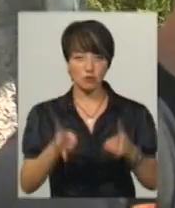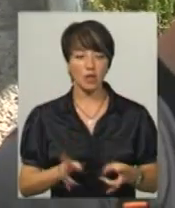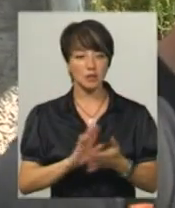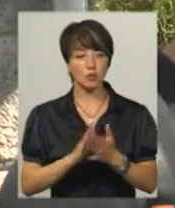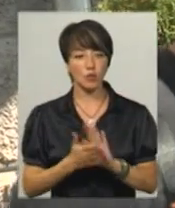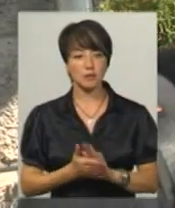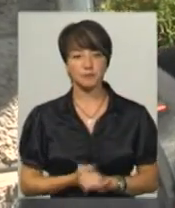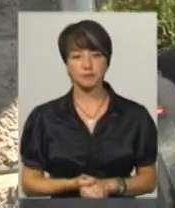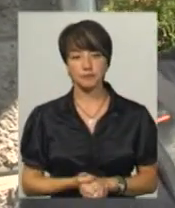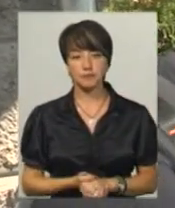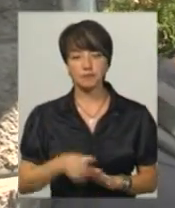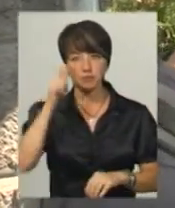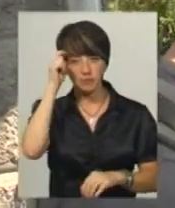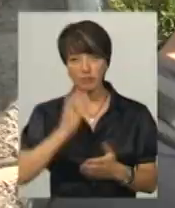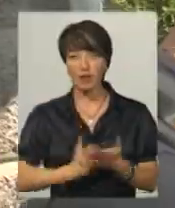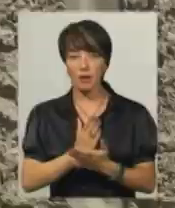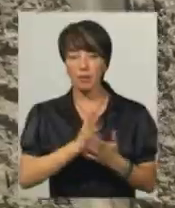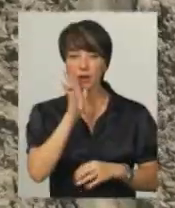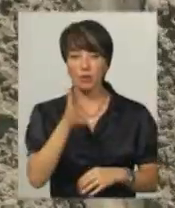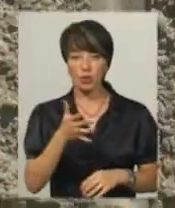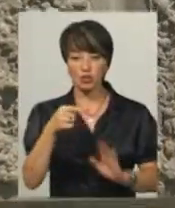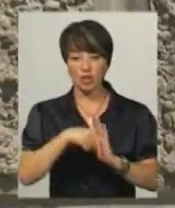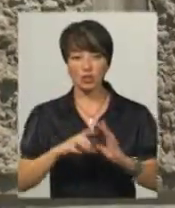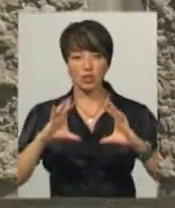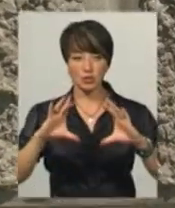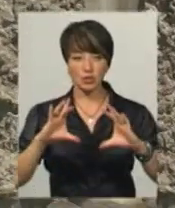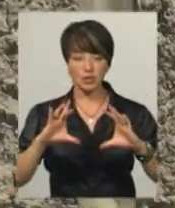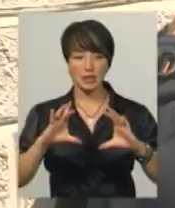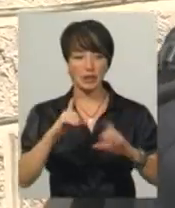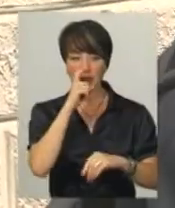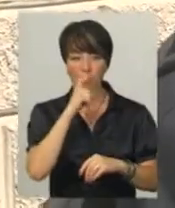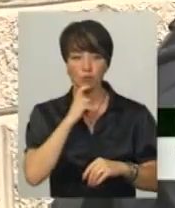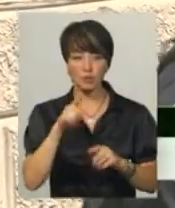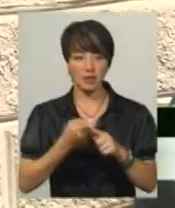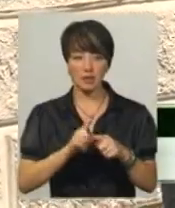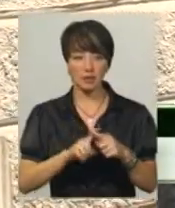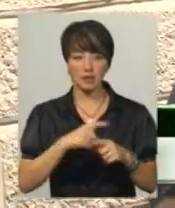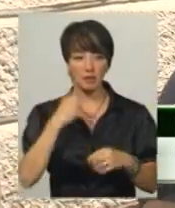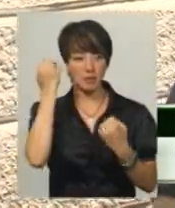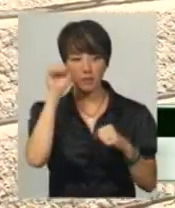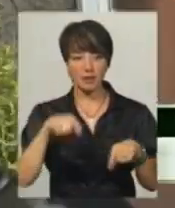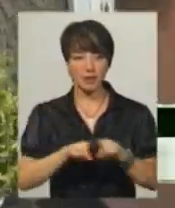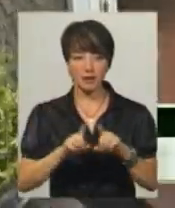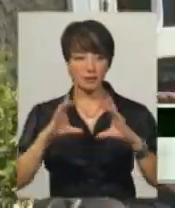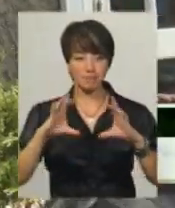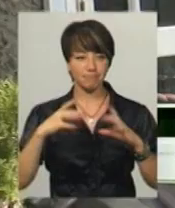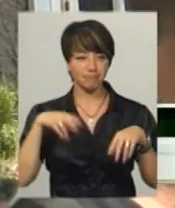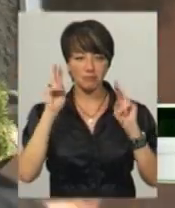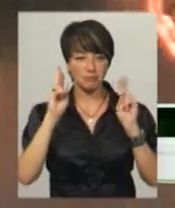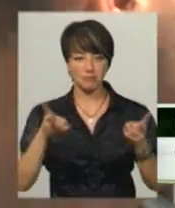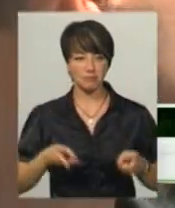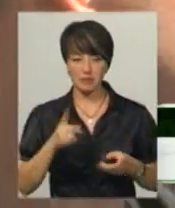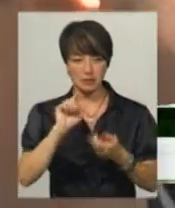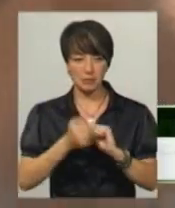ситуації. Богдан Атаманчук, водій з 5-річним стажем. Значення таблички пожежний гідрант не розуміє. Я не пам'ятаю таку табличку. Ні, я не